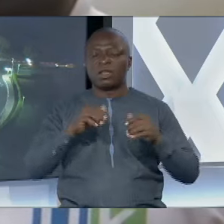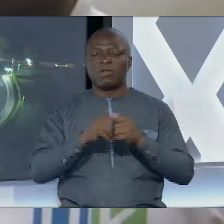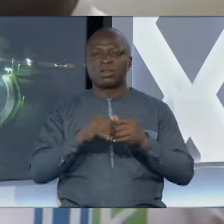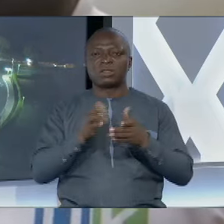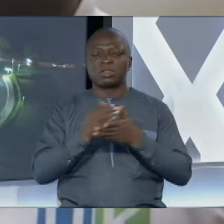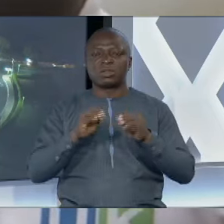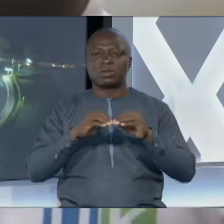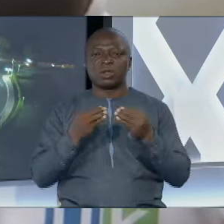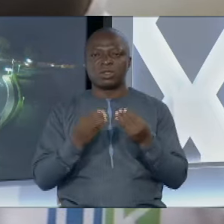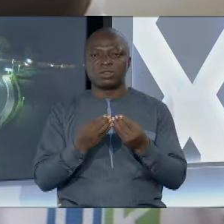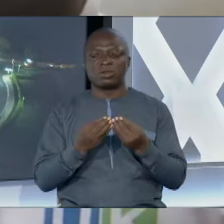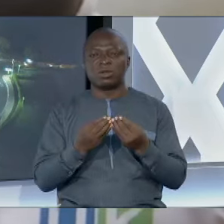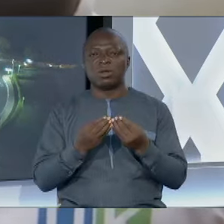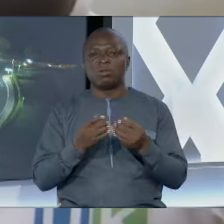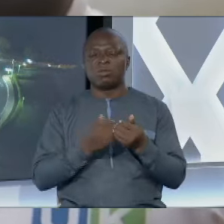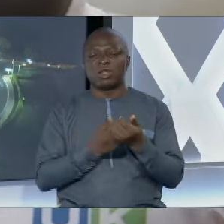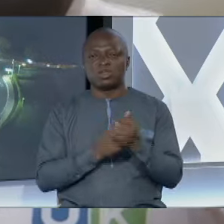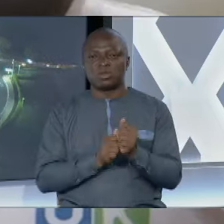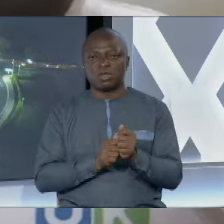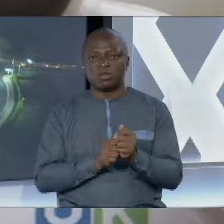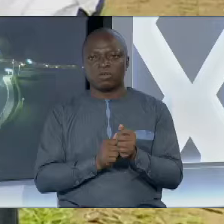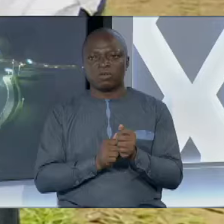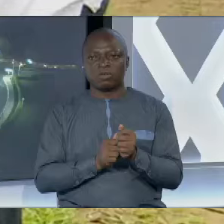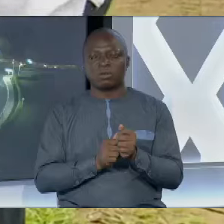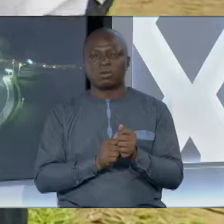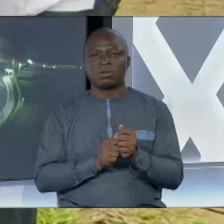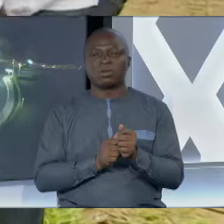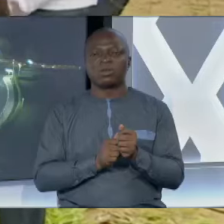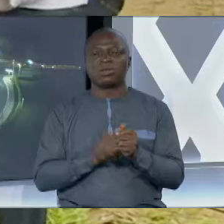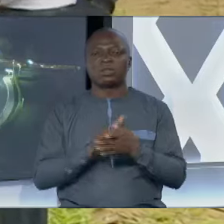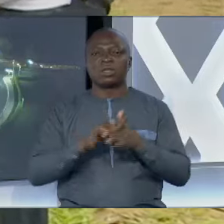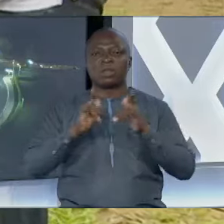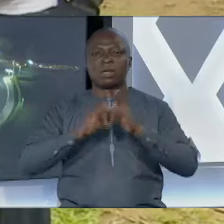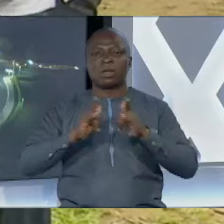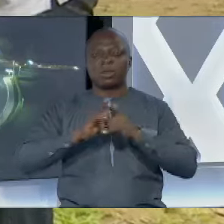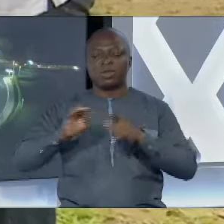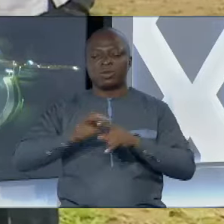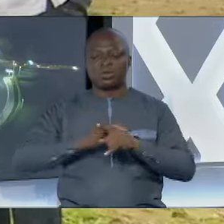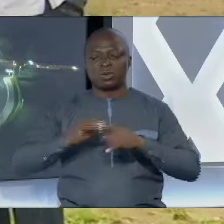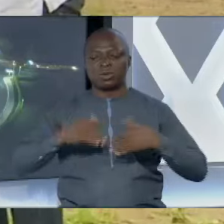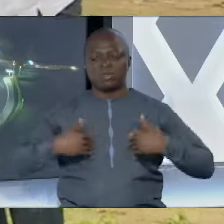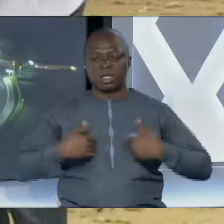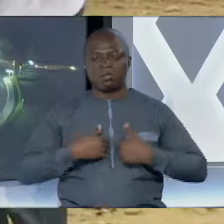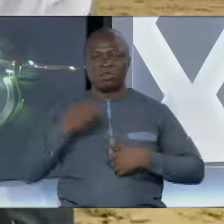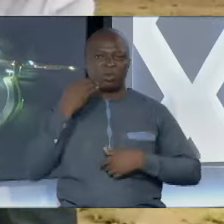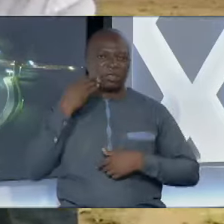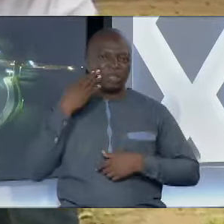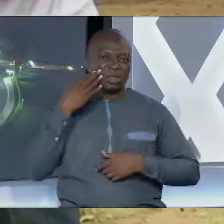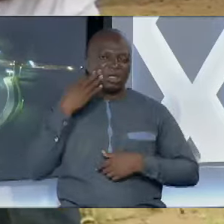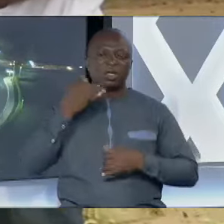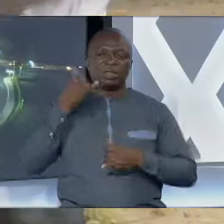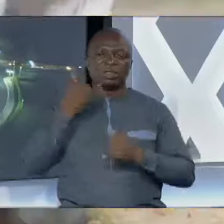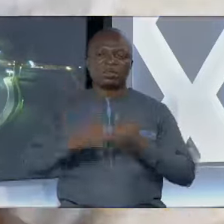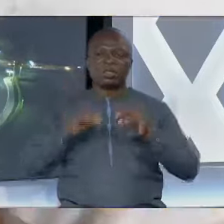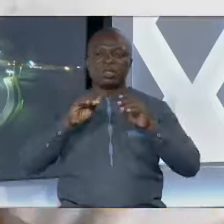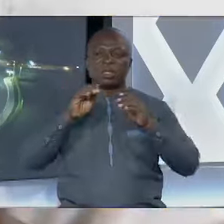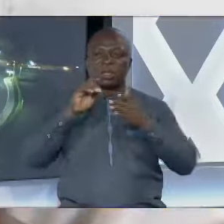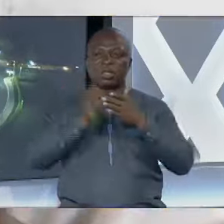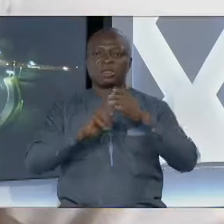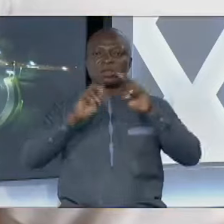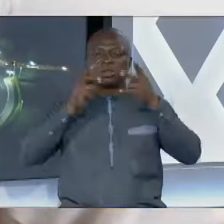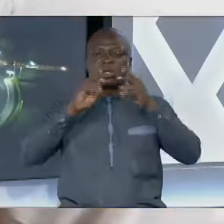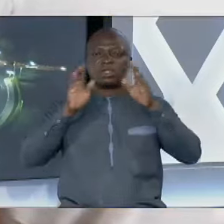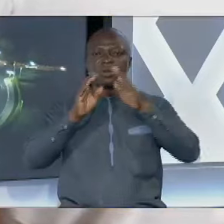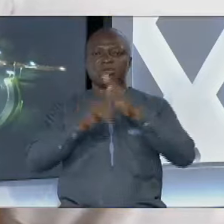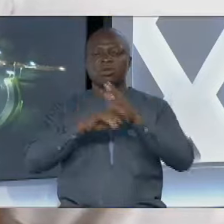de blessures, fractures. Cette campagne de soins aux animaux domestiques intervient dans le contexte de la célébration